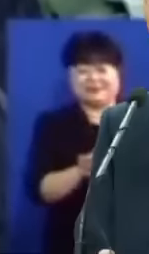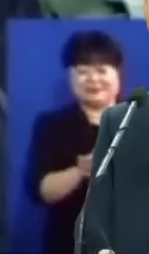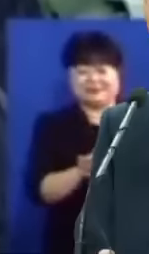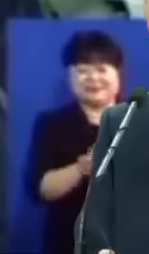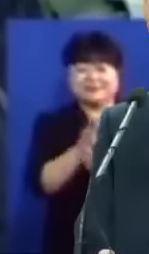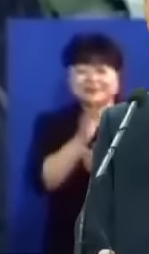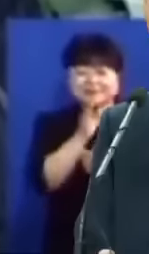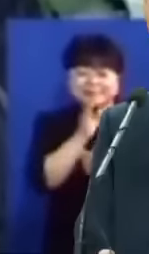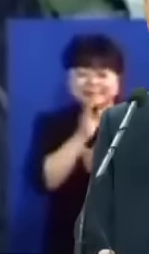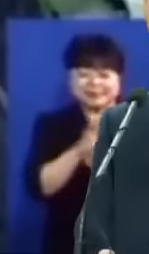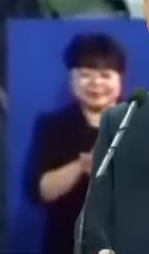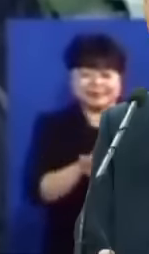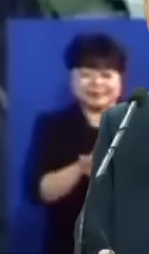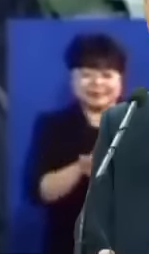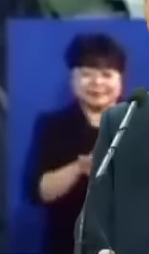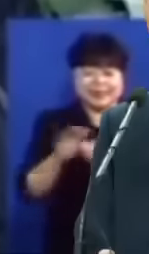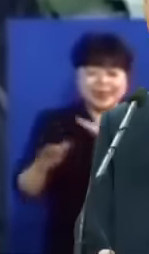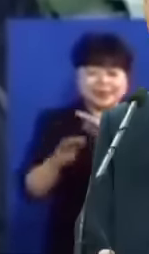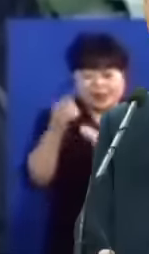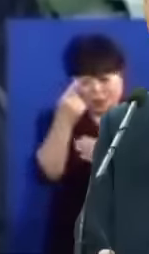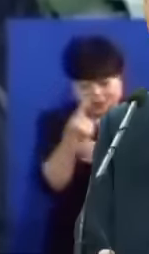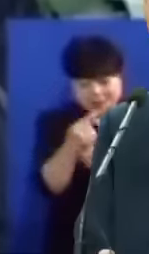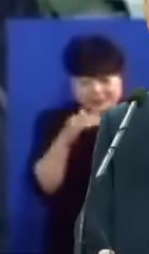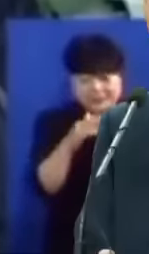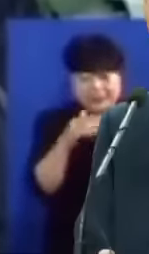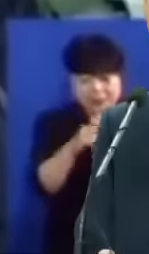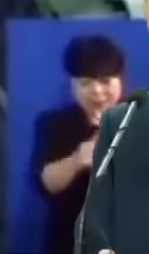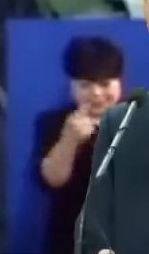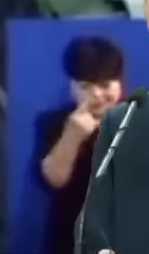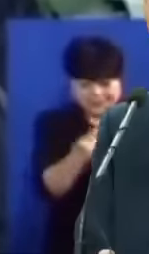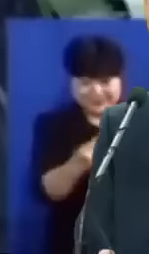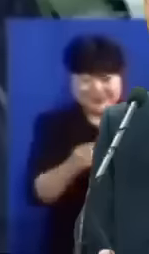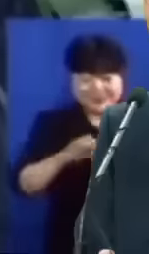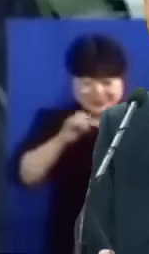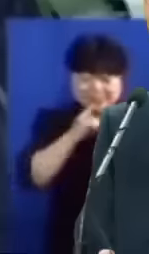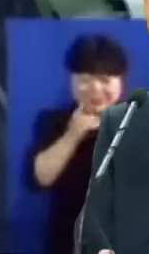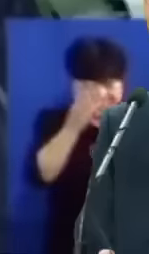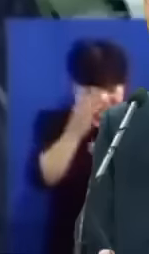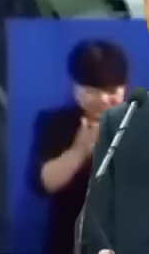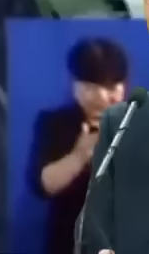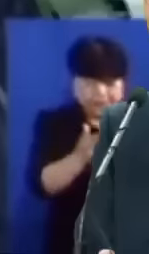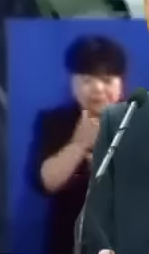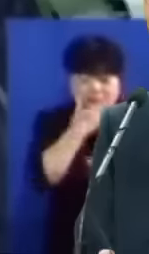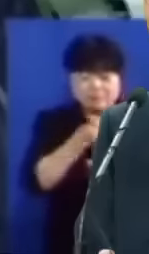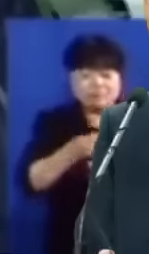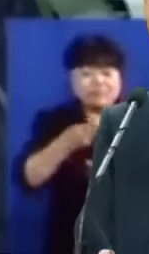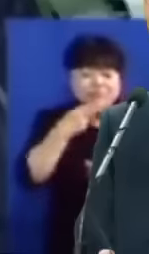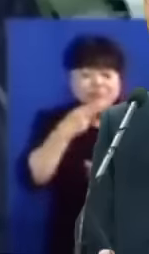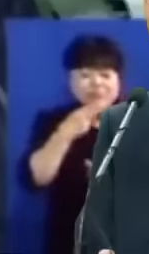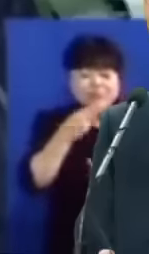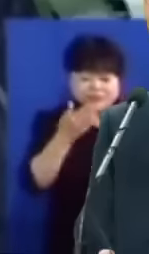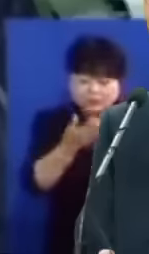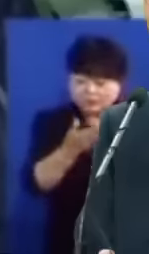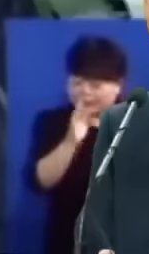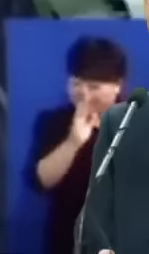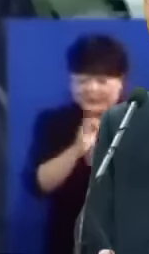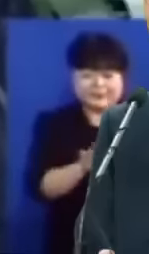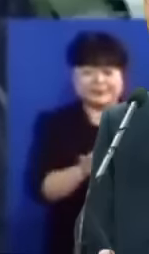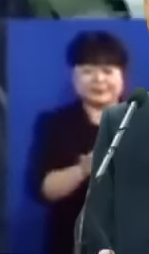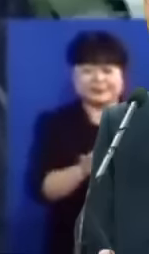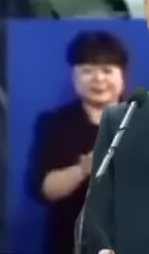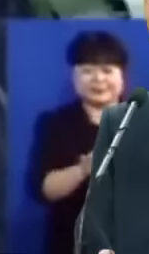수 있으면 가정에 와서 세상 이야기를 하고 불행을 가져와서는 안 되는